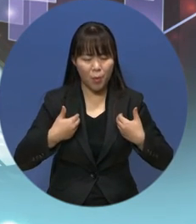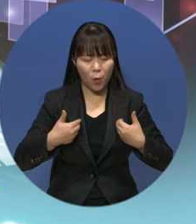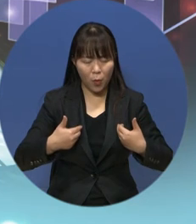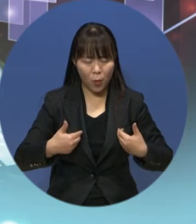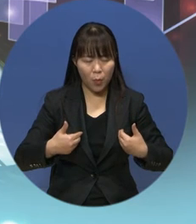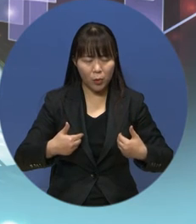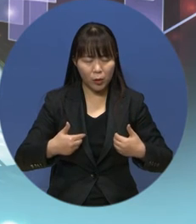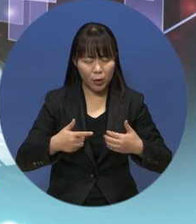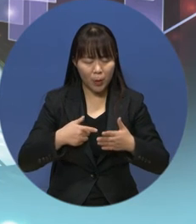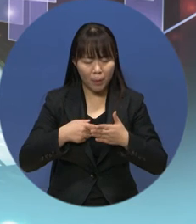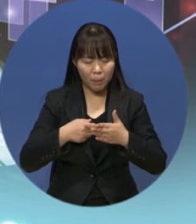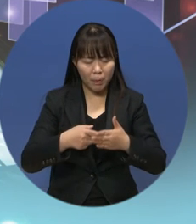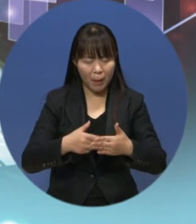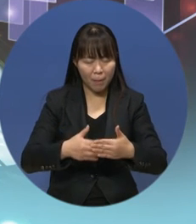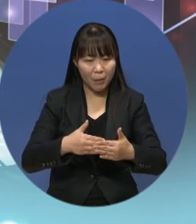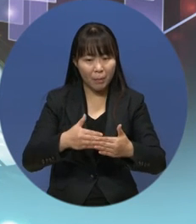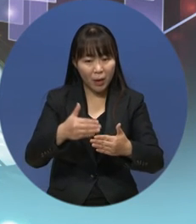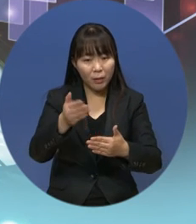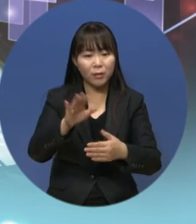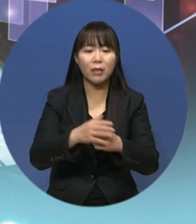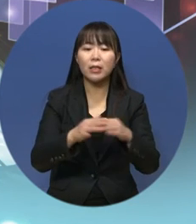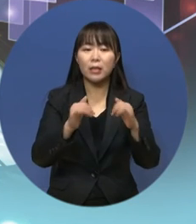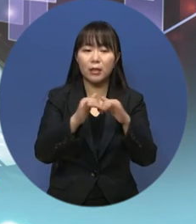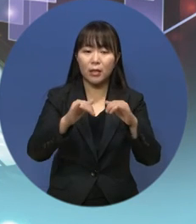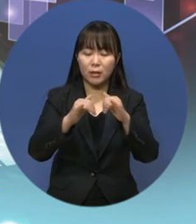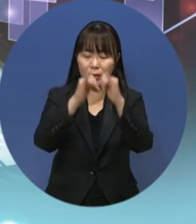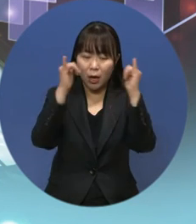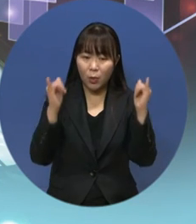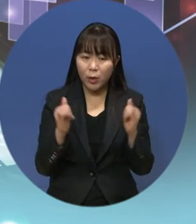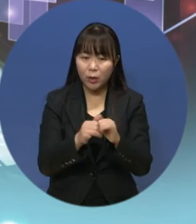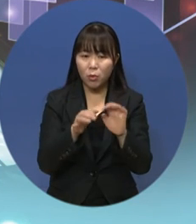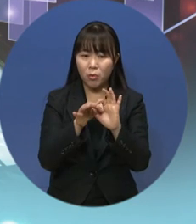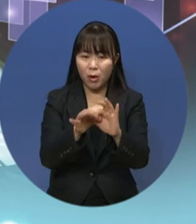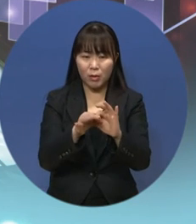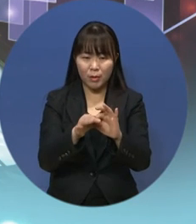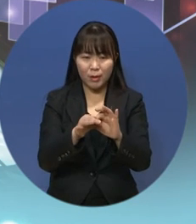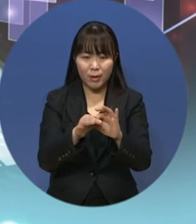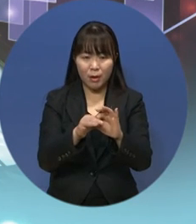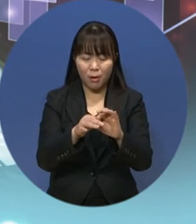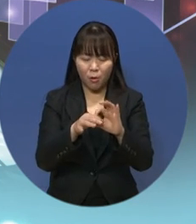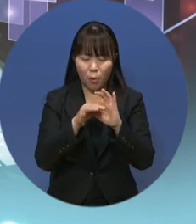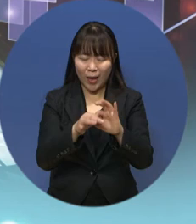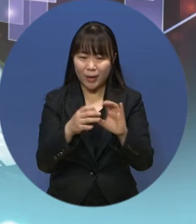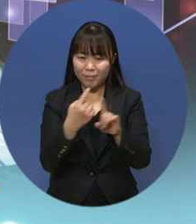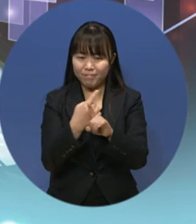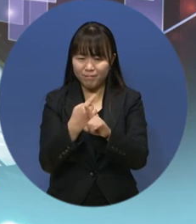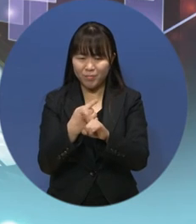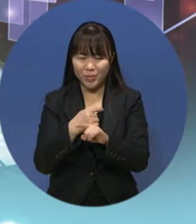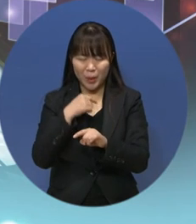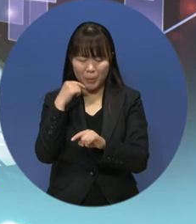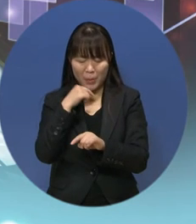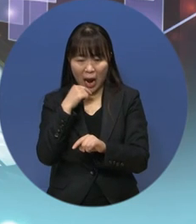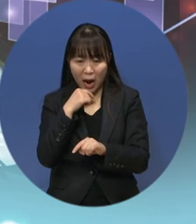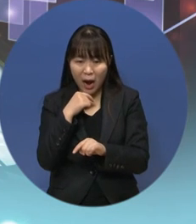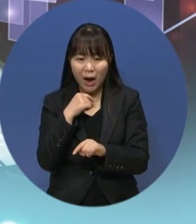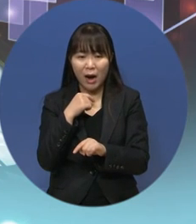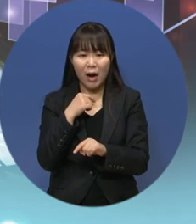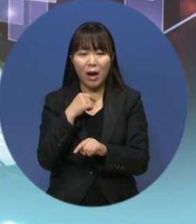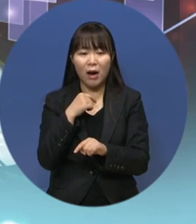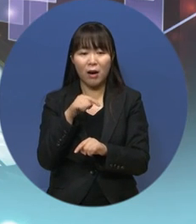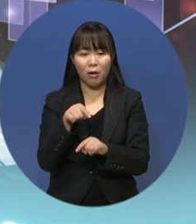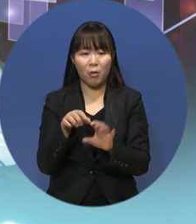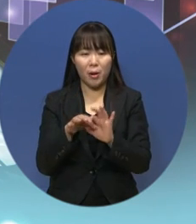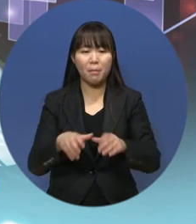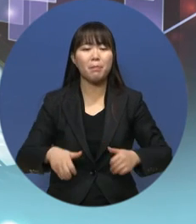진행되고 있는데 인간 사회는 이에 대한 철저한 관계 개선을 유지하는데